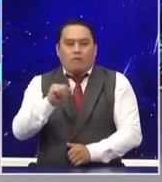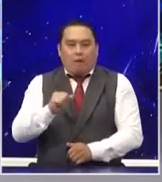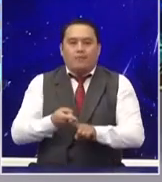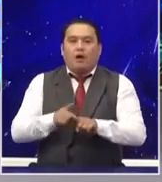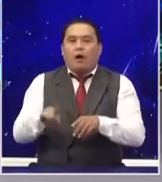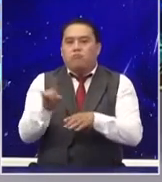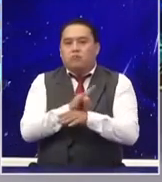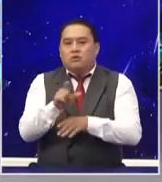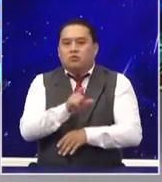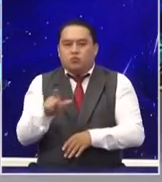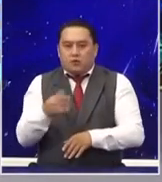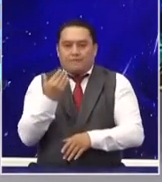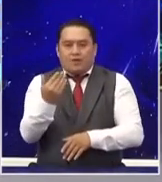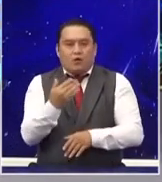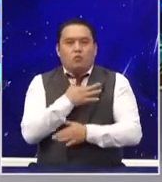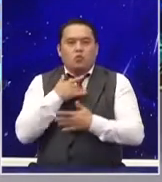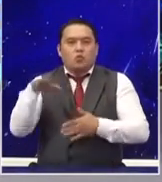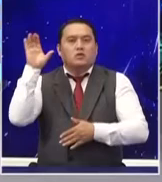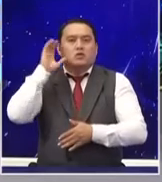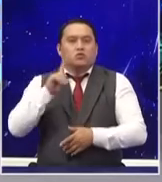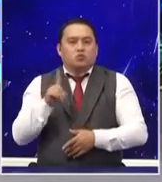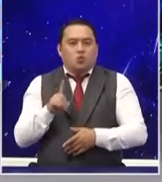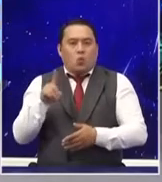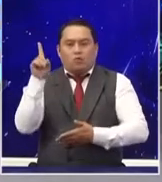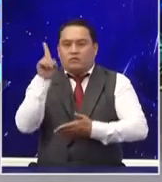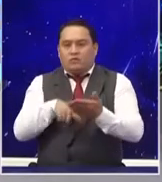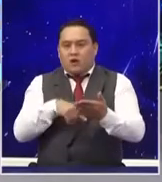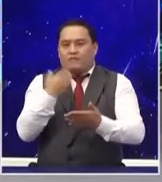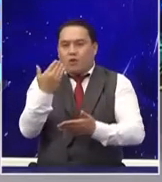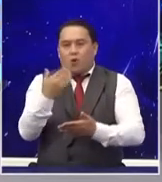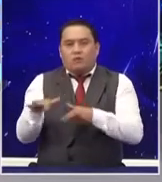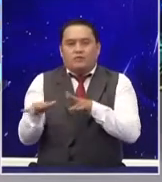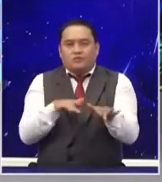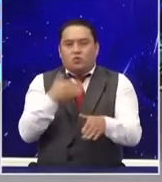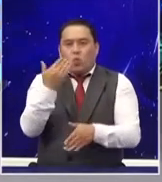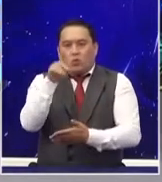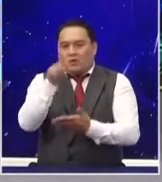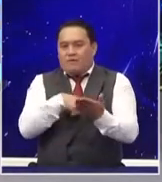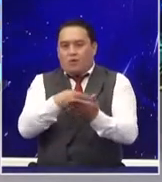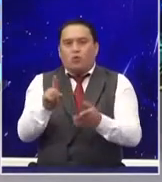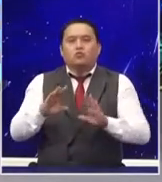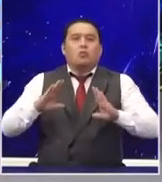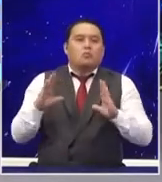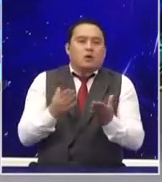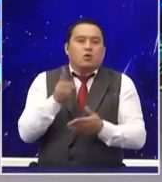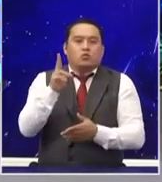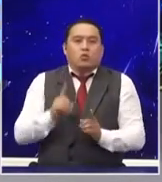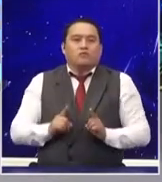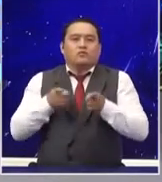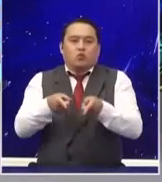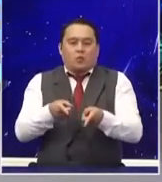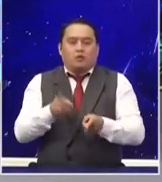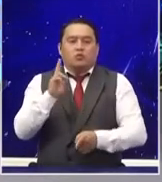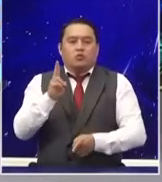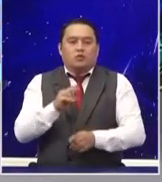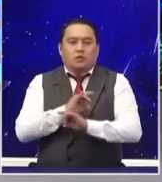обращались с обманутыми людьми. Многие наслышаны об отрицательных действиях религиозного течения. Но что именно происходит с теми, кто вступает в их